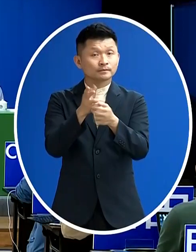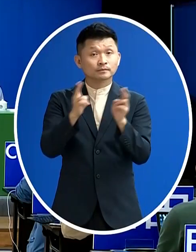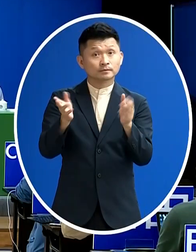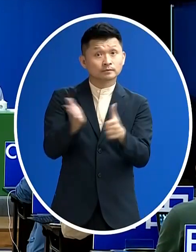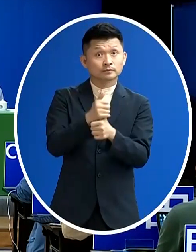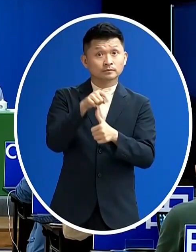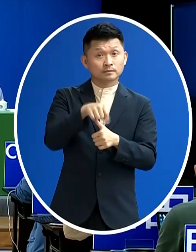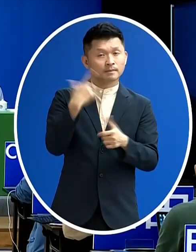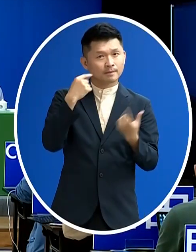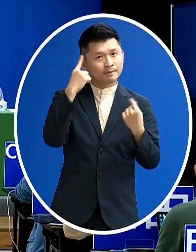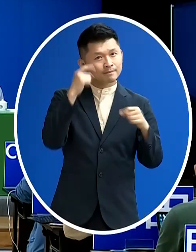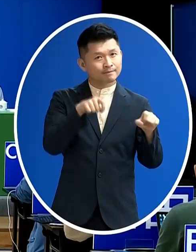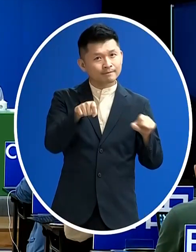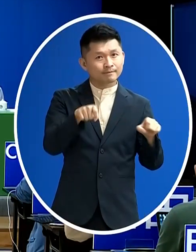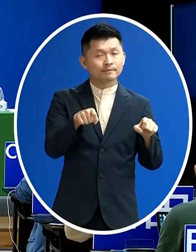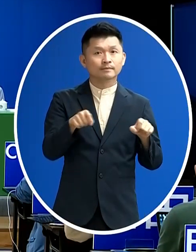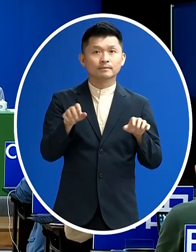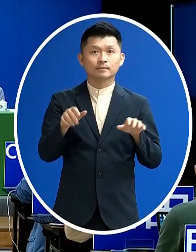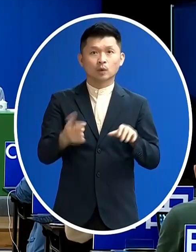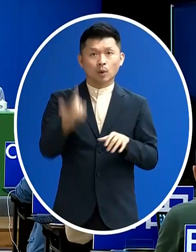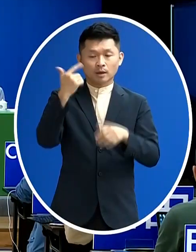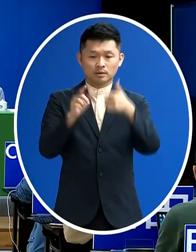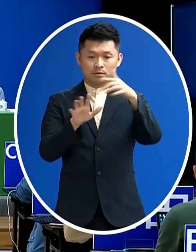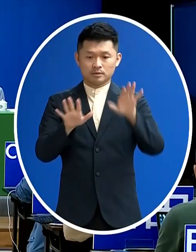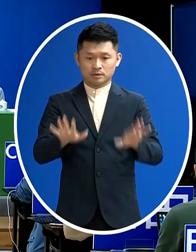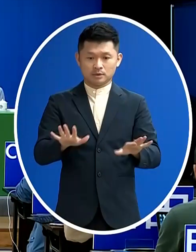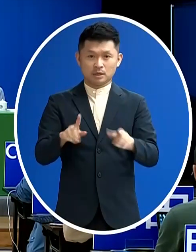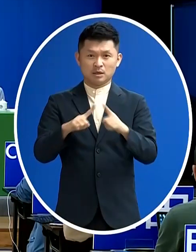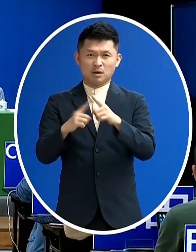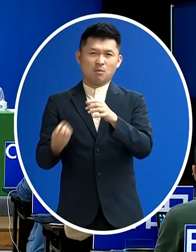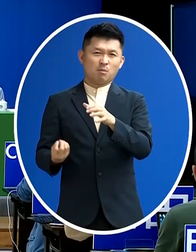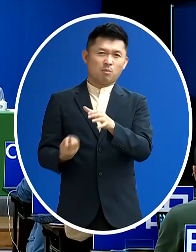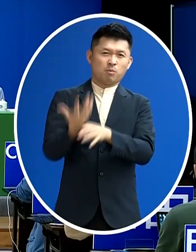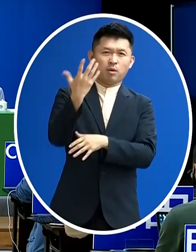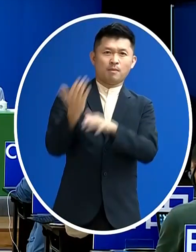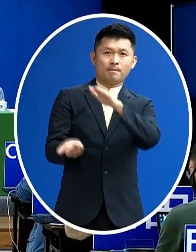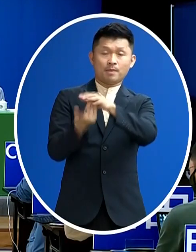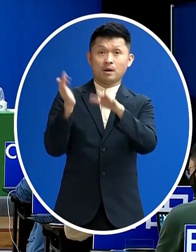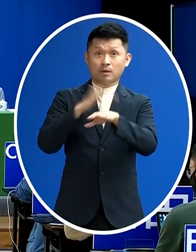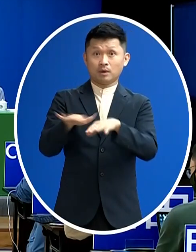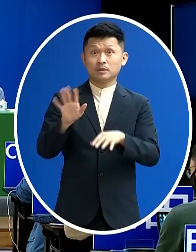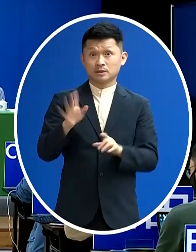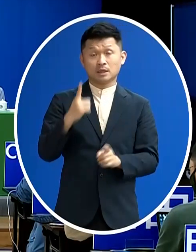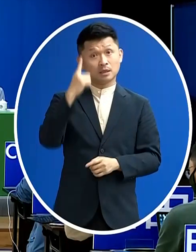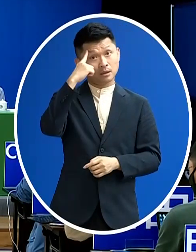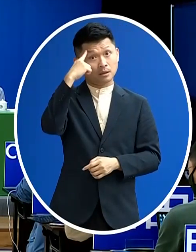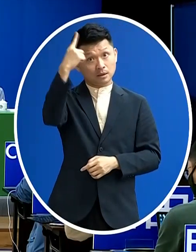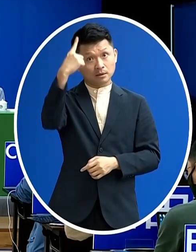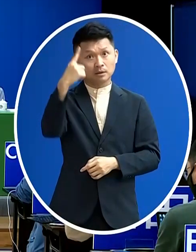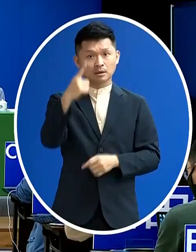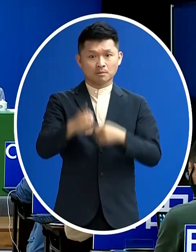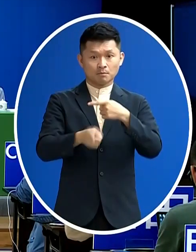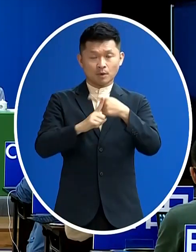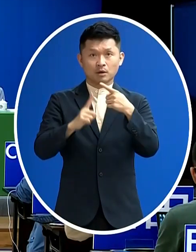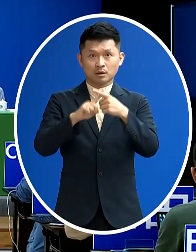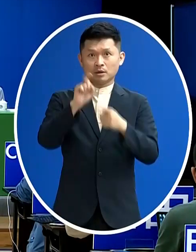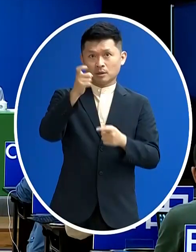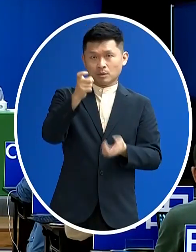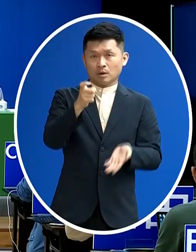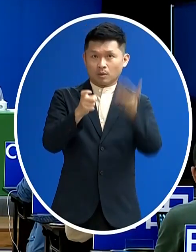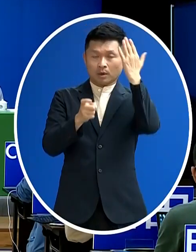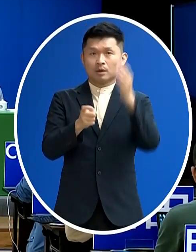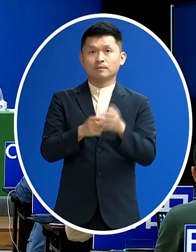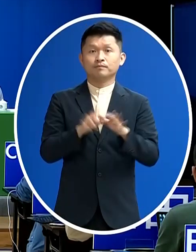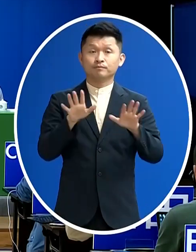指挥中心原本预估最快在今天会达到高峰，而且单日新增确诊可能会破10万例，但是今天的确诊